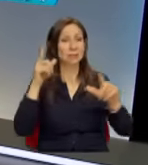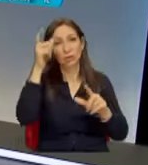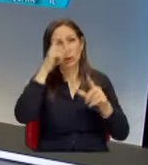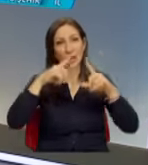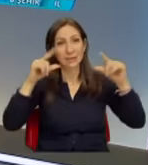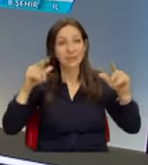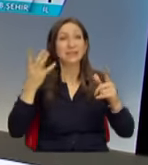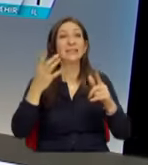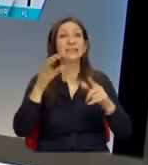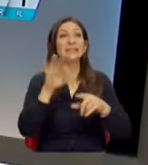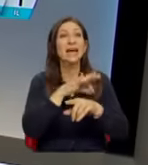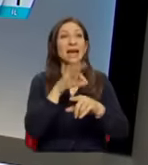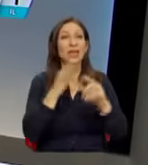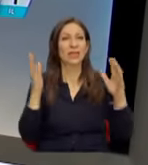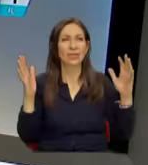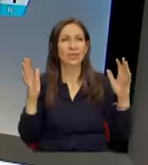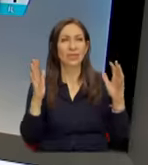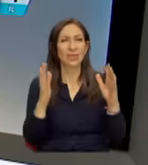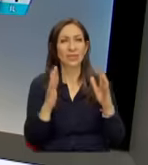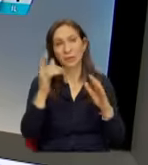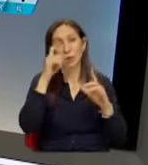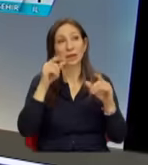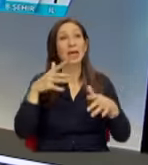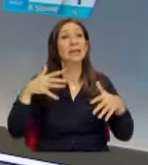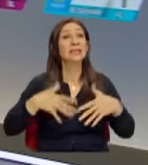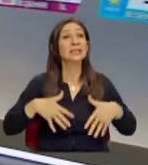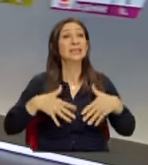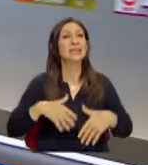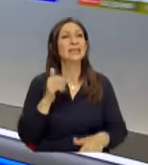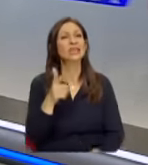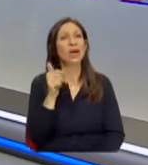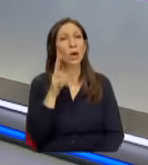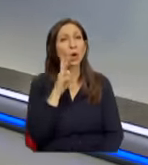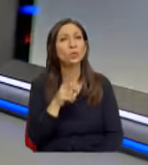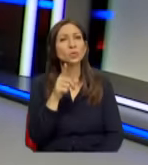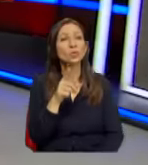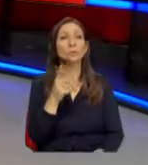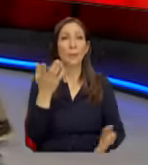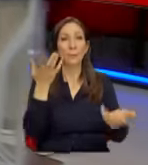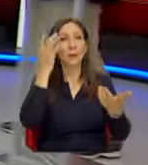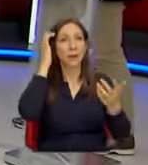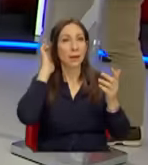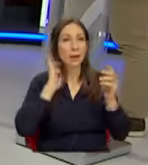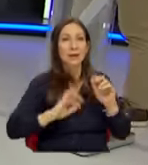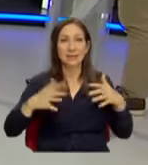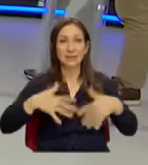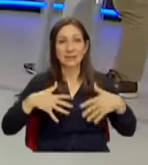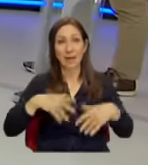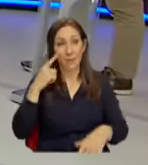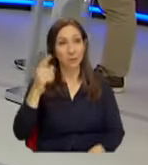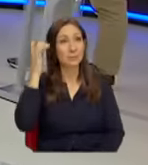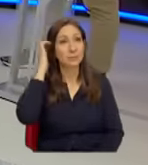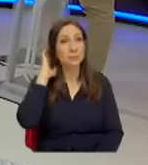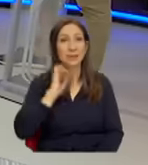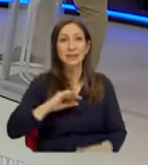ve sarılığı azalmış bir Türkiye haritası. Rize'nin ilçelerini görebilir miyiz? Tabii ki, hemen buraya Rize gelsin.